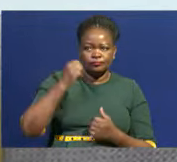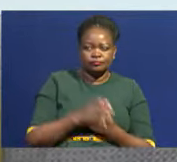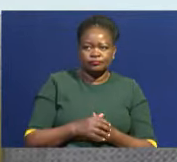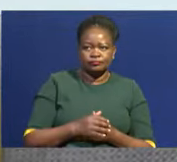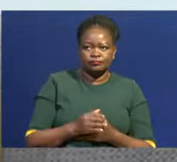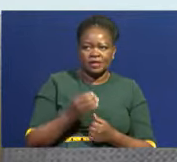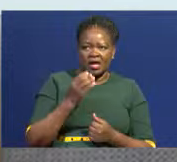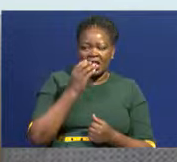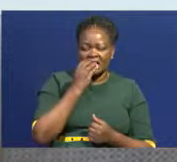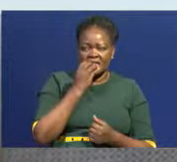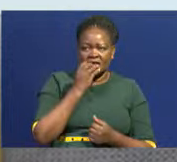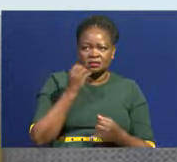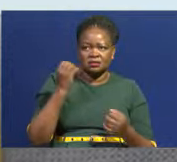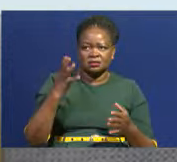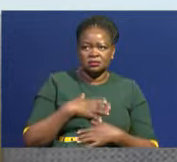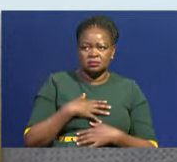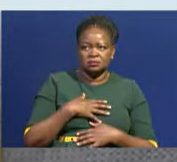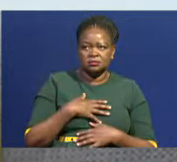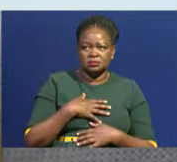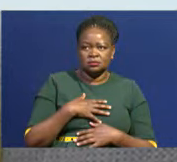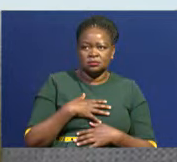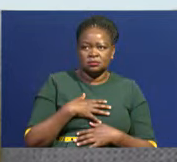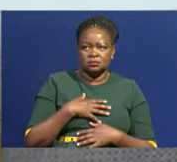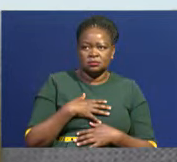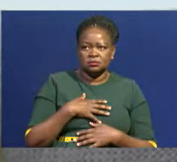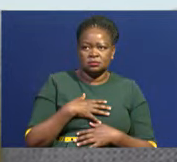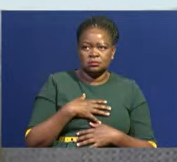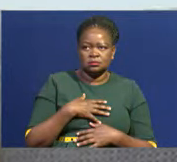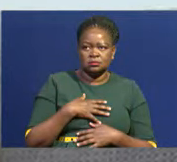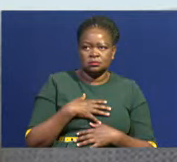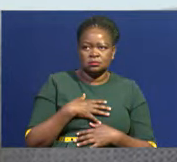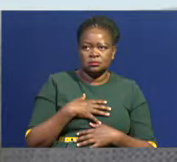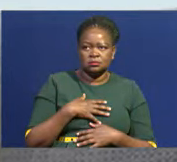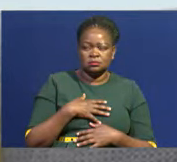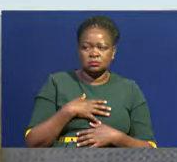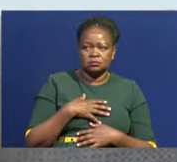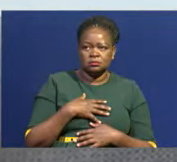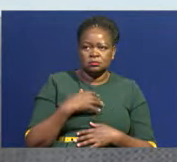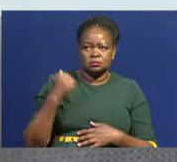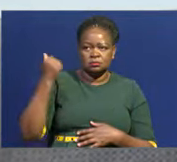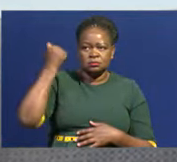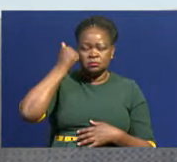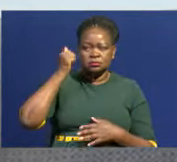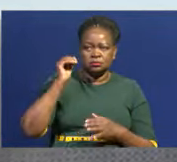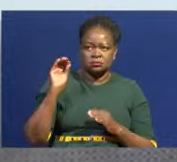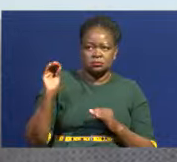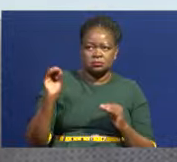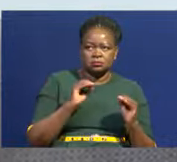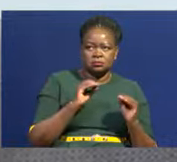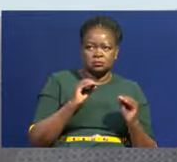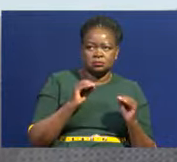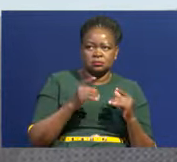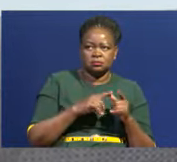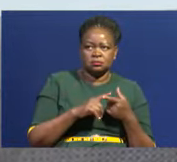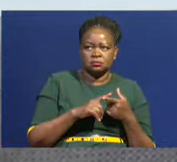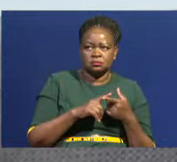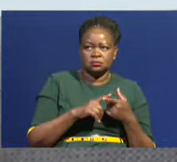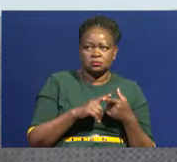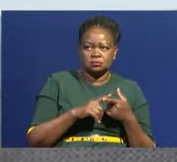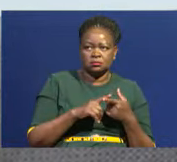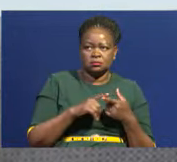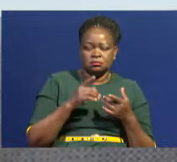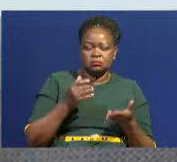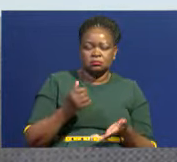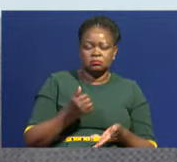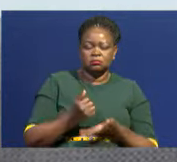ulimi, kastukia nikuwa unconscious for three good seconds nikisonga nyuma. Kastukia nimeshikiliwa